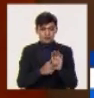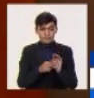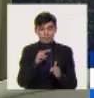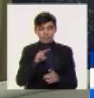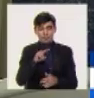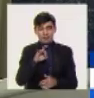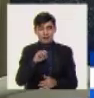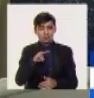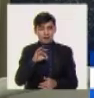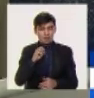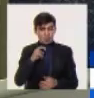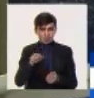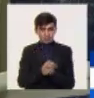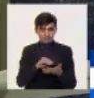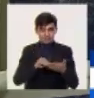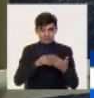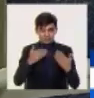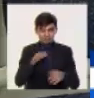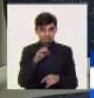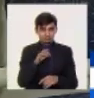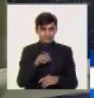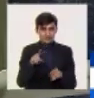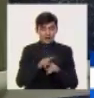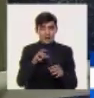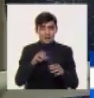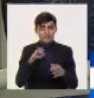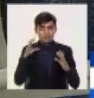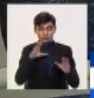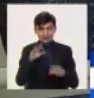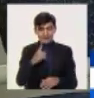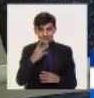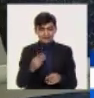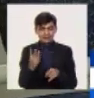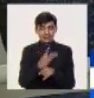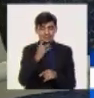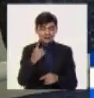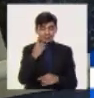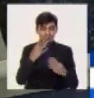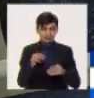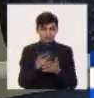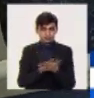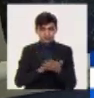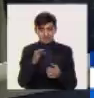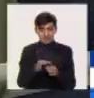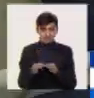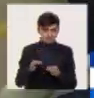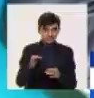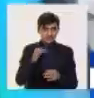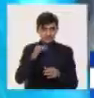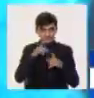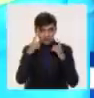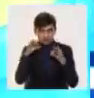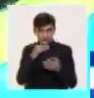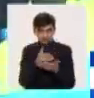протоколов. Санврачи отметили, обработка автобусов проводится ежедневно по 3 раза в день. Однако соблюдение дистанции и масочный